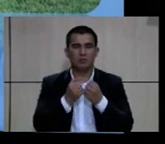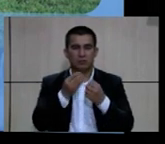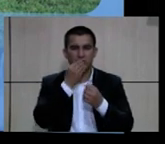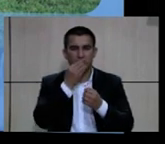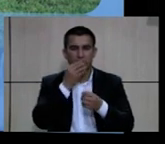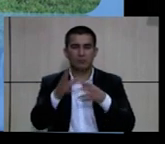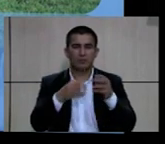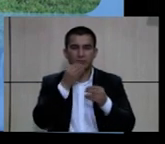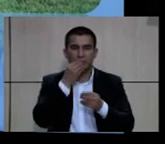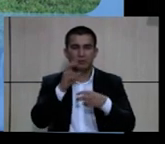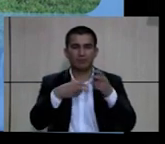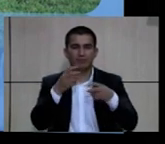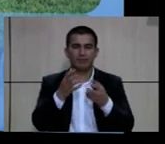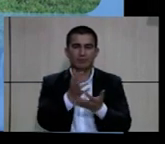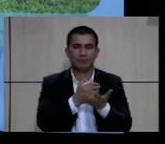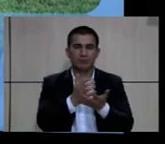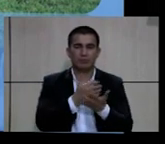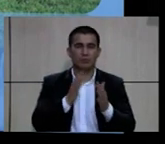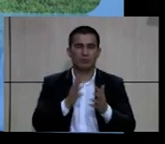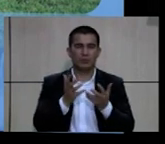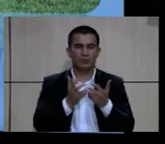ozuqani terishda foydalanadi.